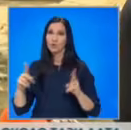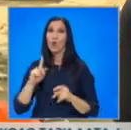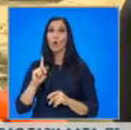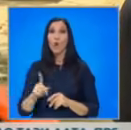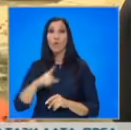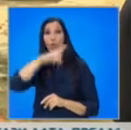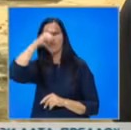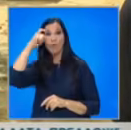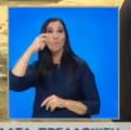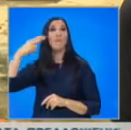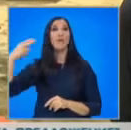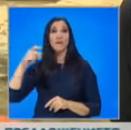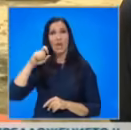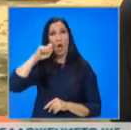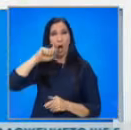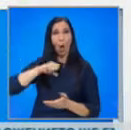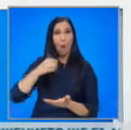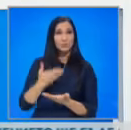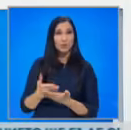което Топлофикация обжалва в съда.